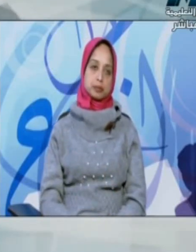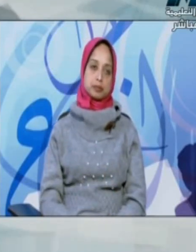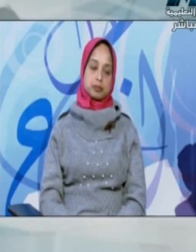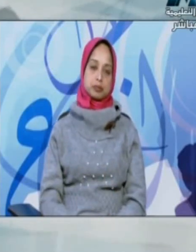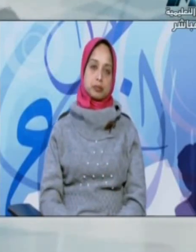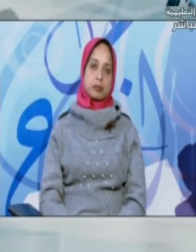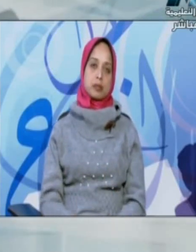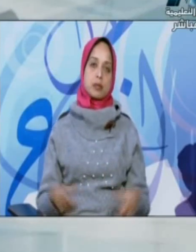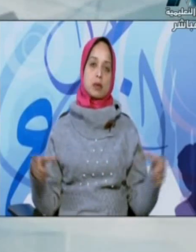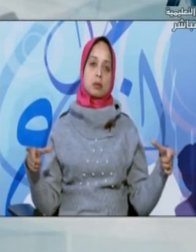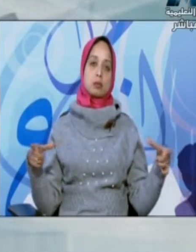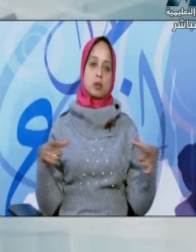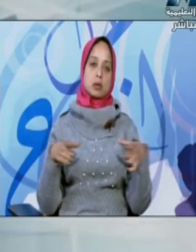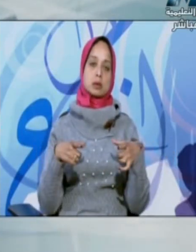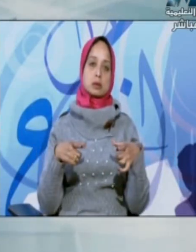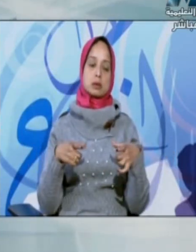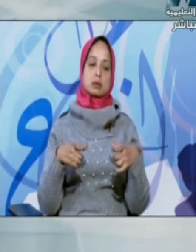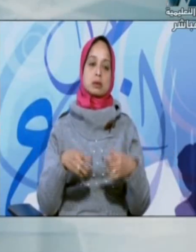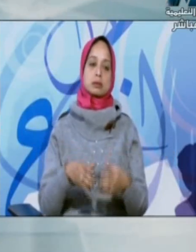محاصرة